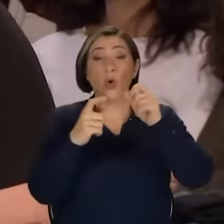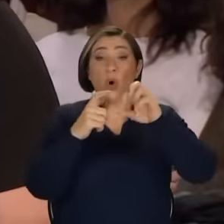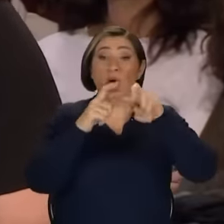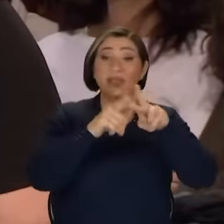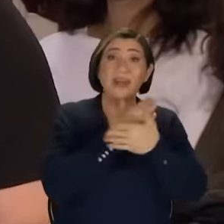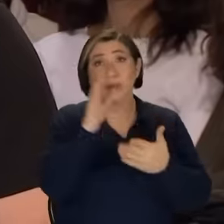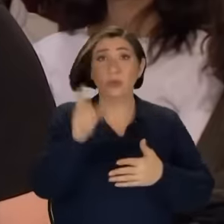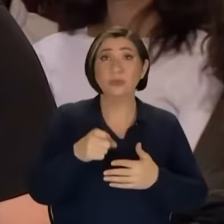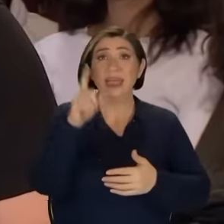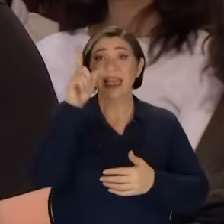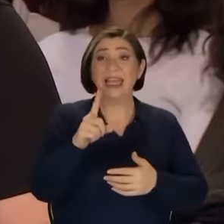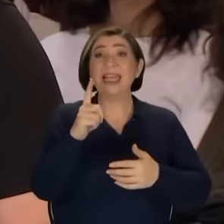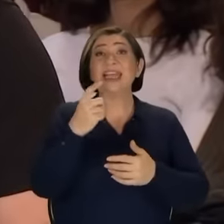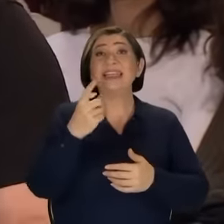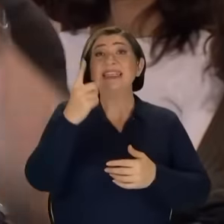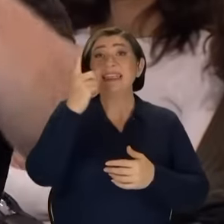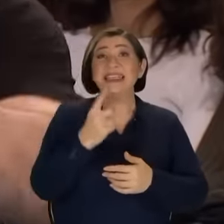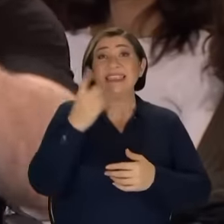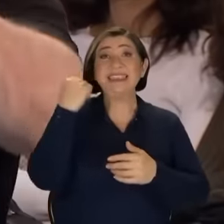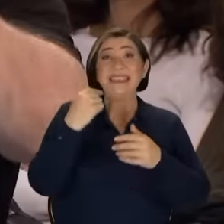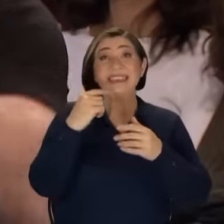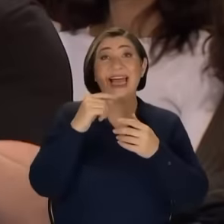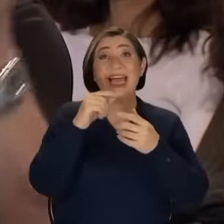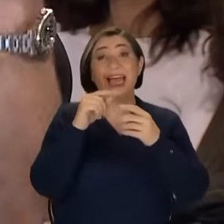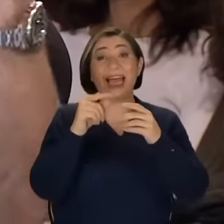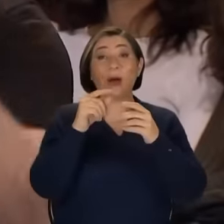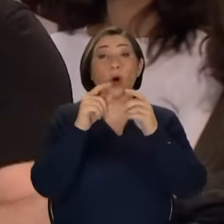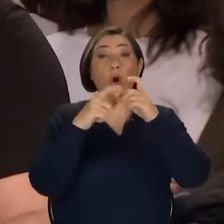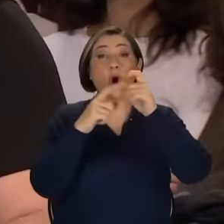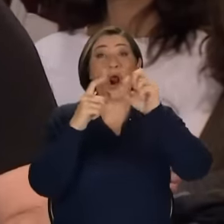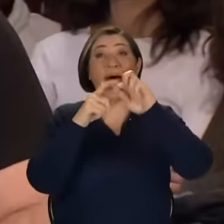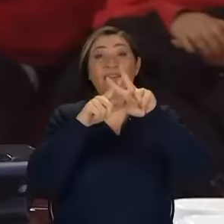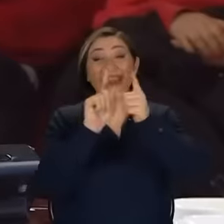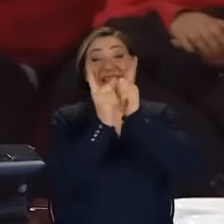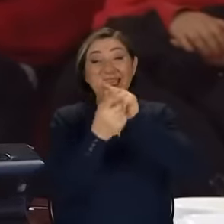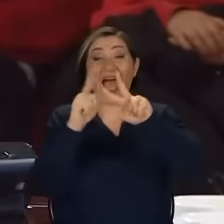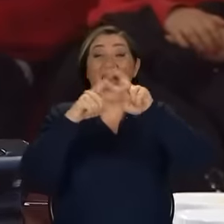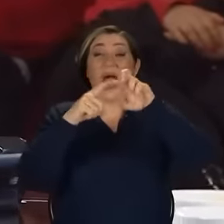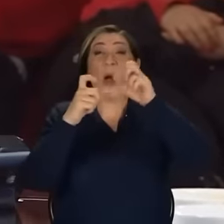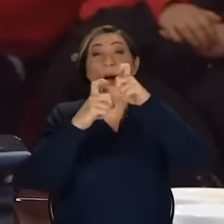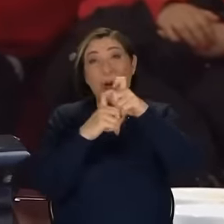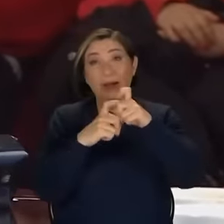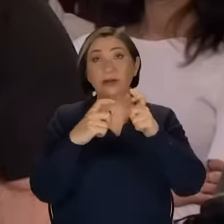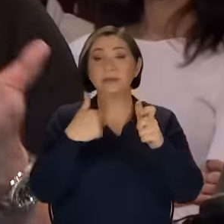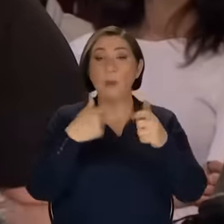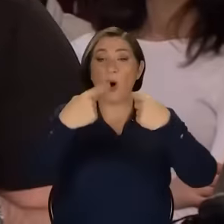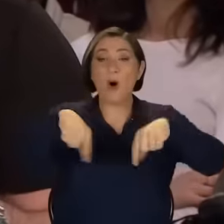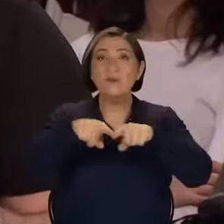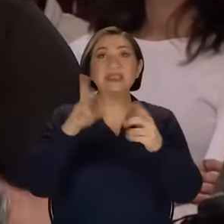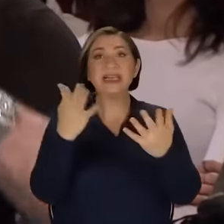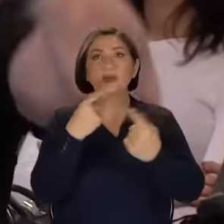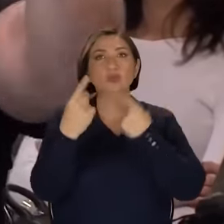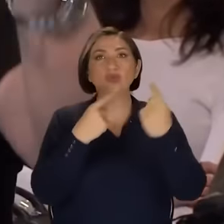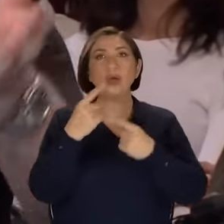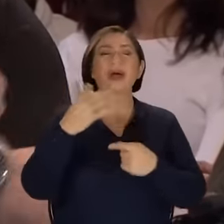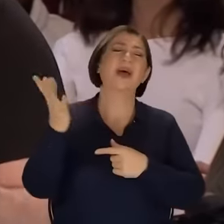devamını buldum. İlk çağlarda geçiyor. Hem de Gora'nın tersi. Arok ha ha ha falan. Yani şimdi bunlar bizim ofiste şöyle ele alınan